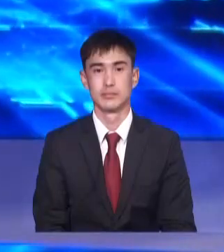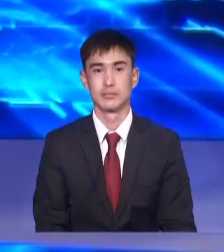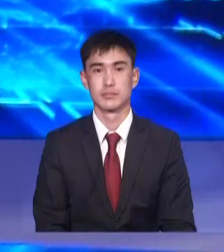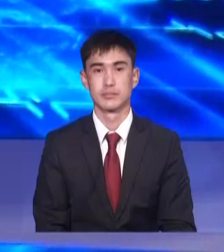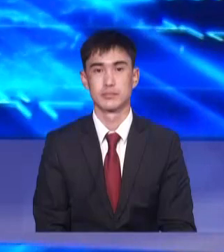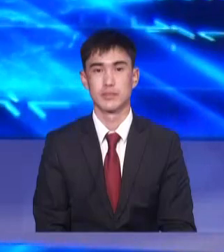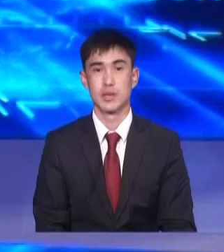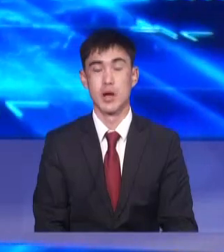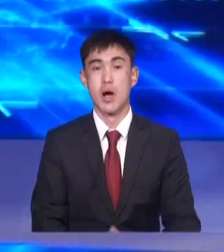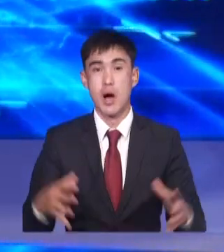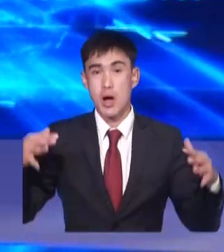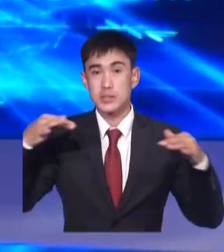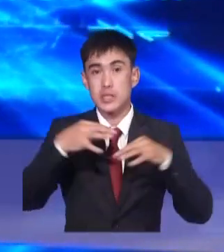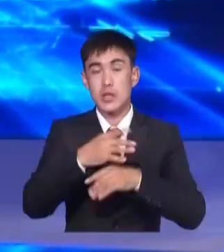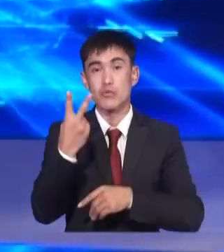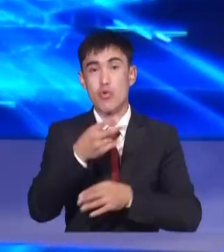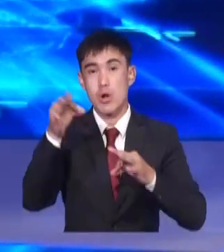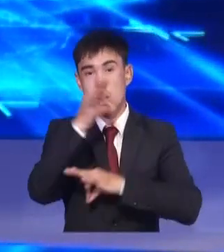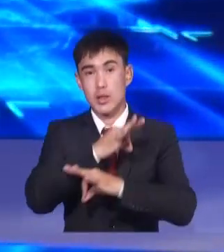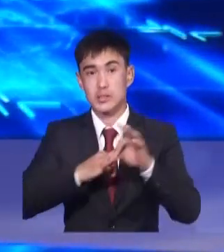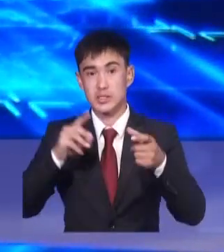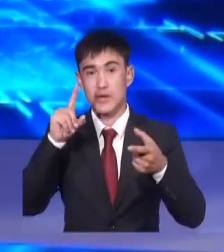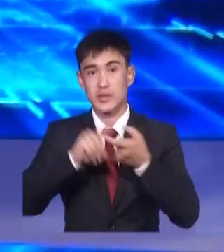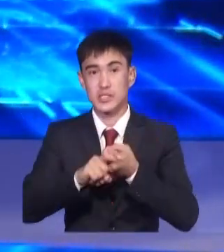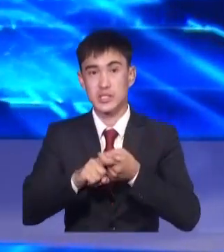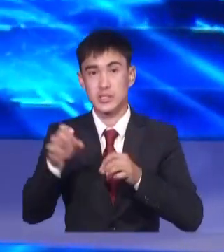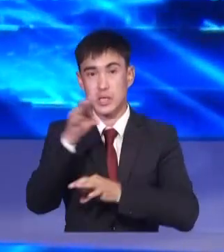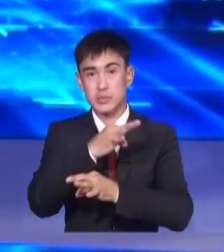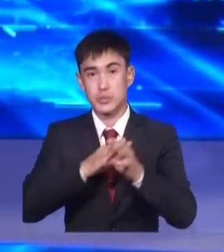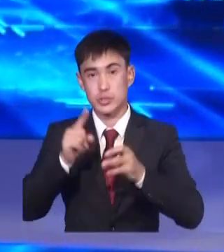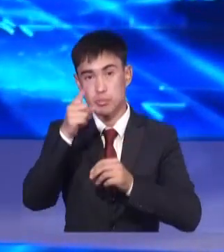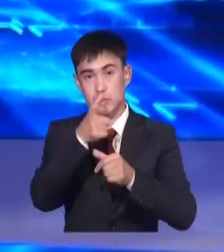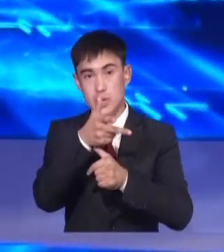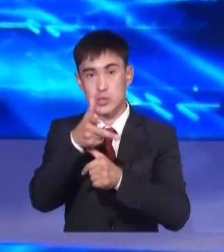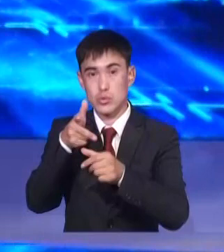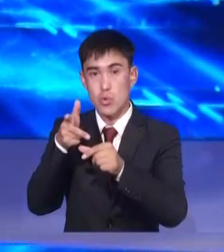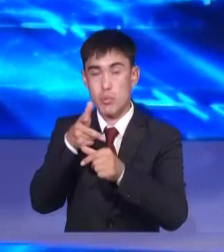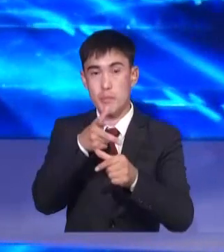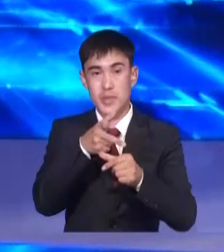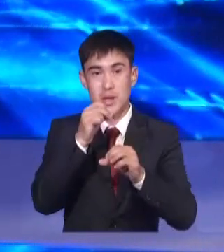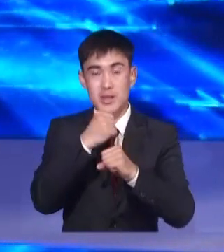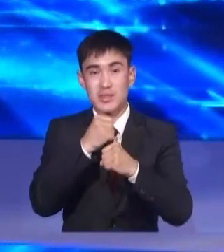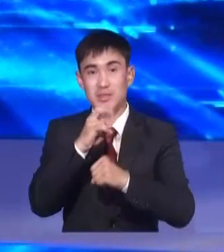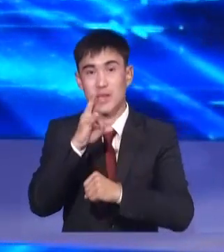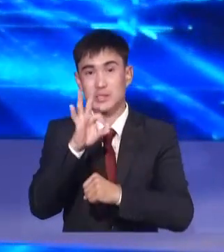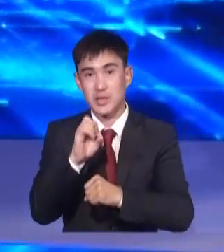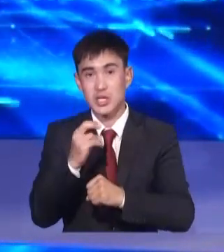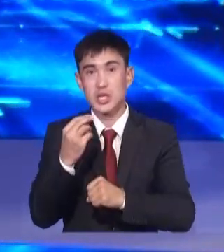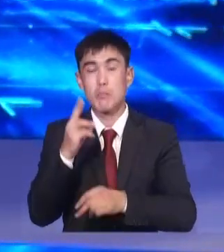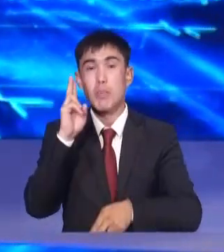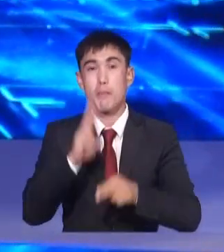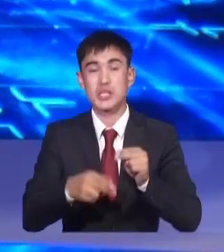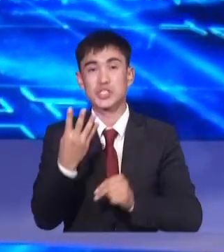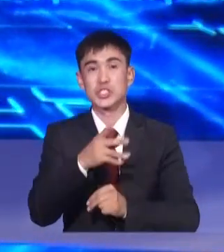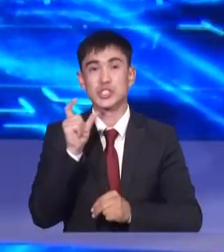О слиянии двух галактик, зафиксированных космическим телескопом НАСА, о пропаже четырех человек в результате